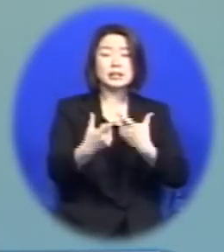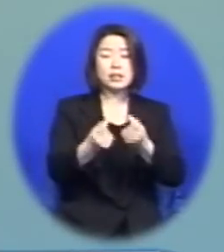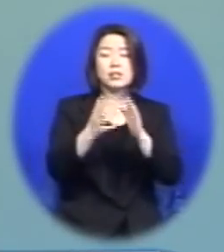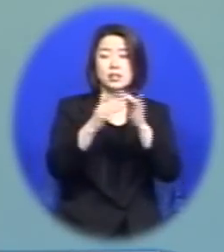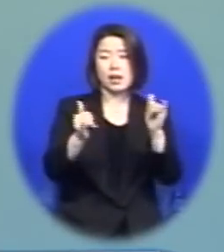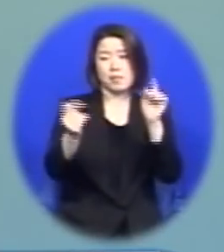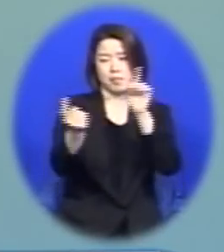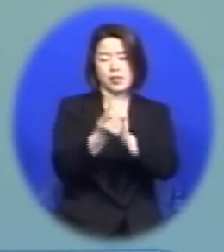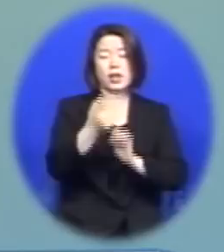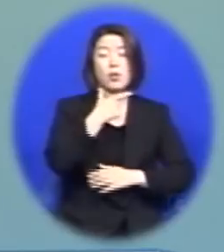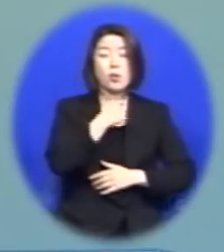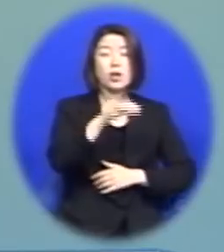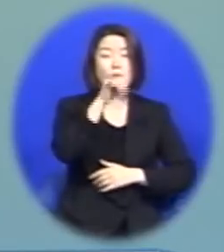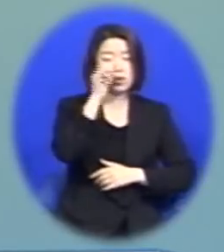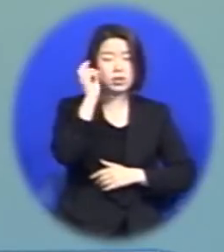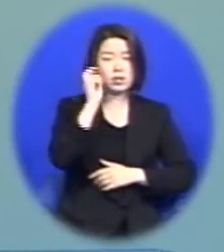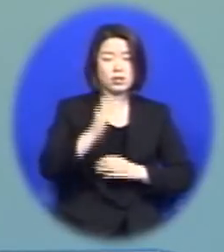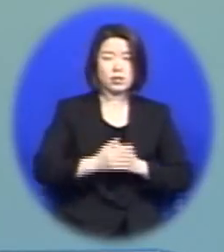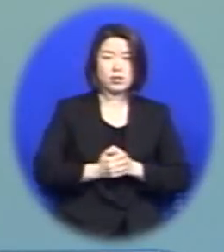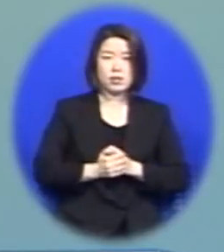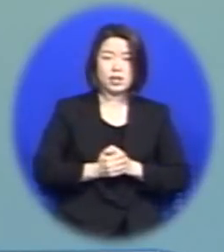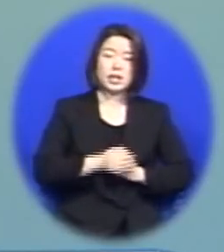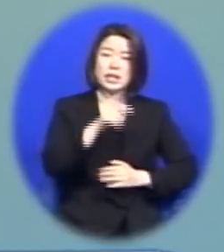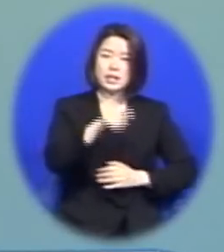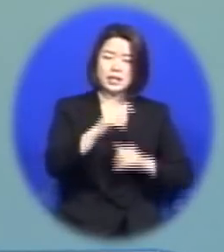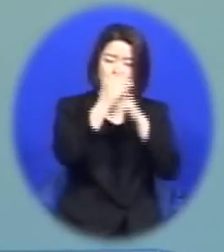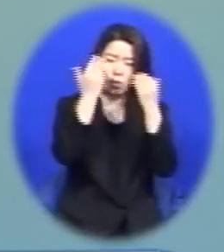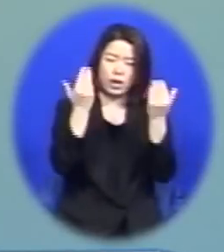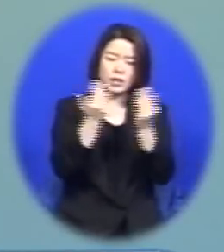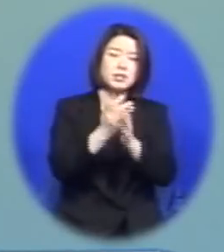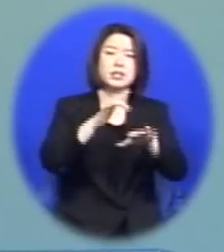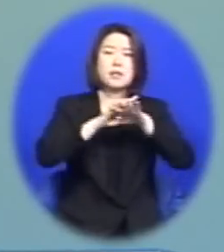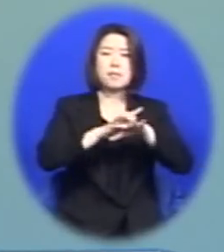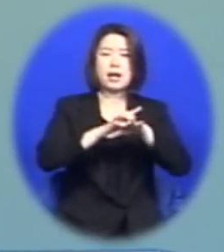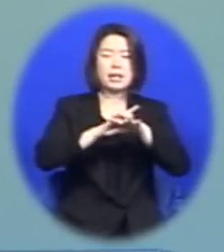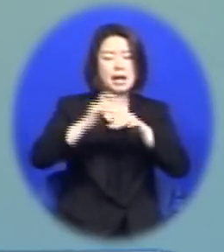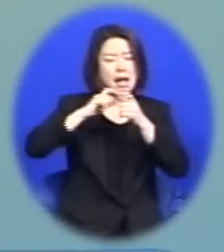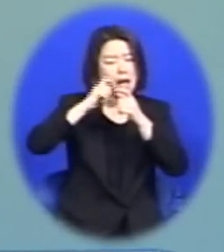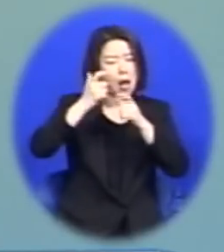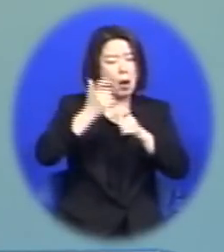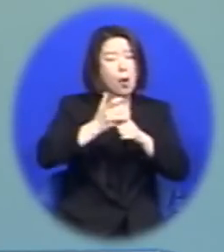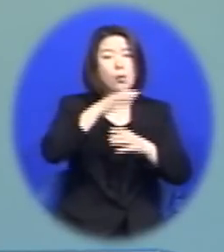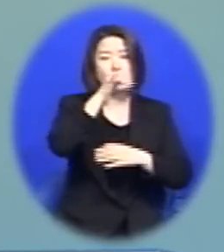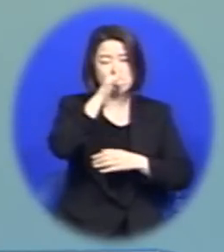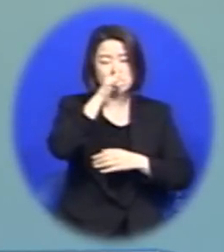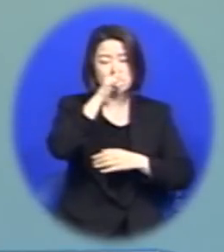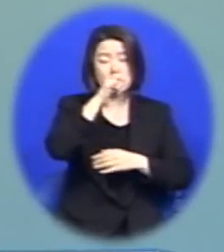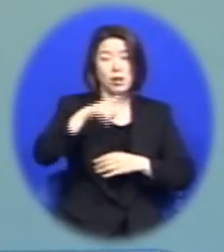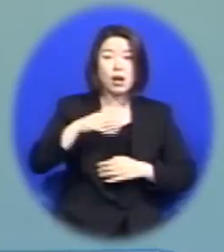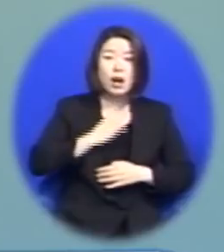겁니다 여러분 이것이 완전히 마귀에게 속고 있는 건조 모르십니까